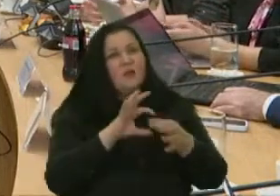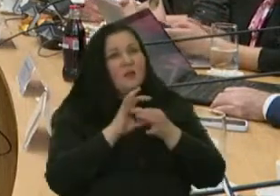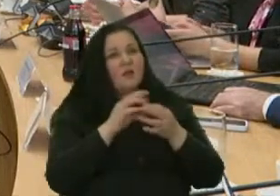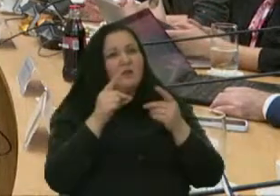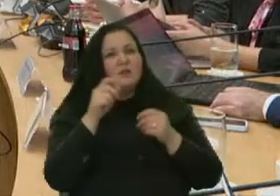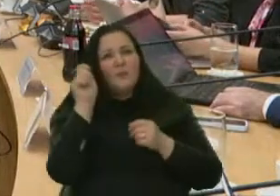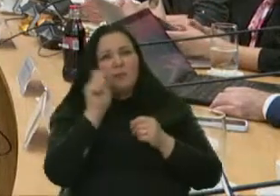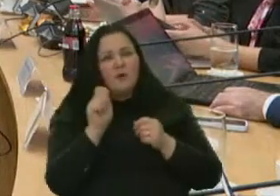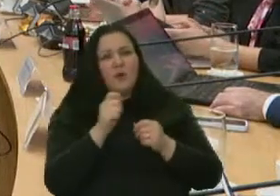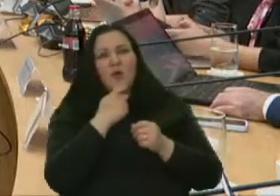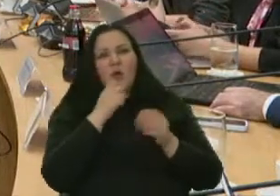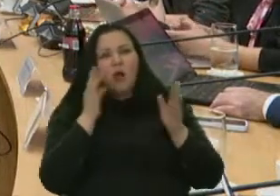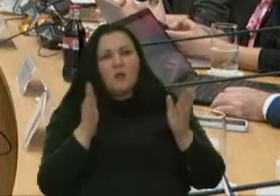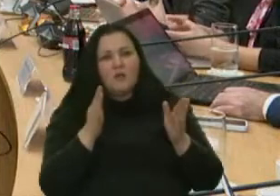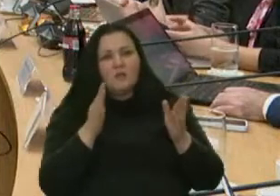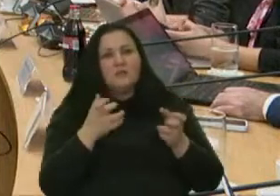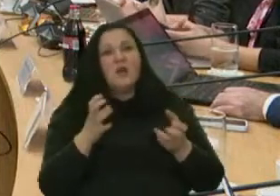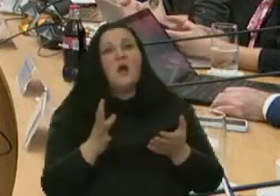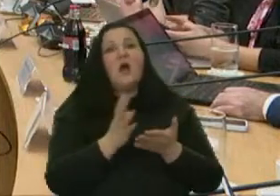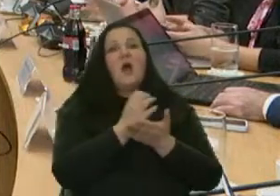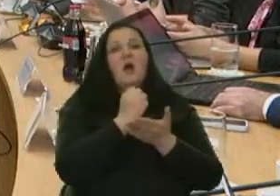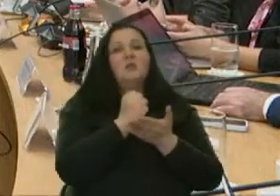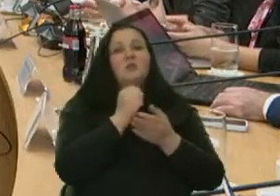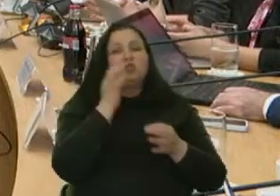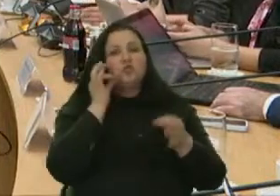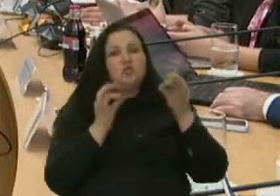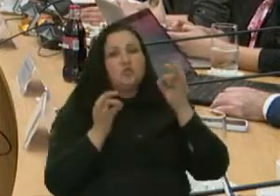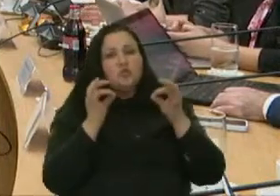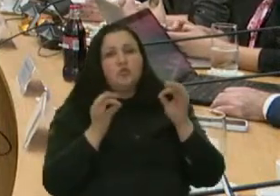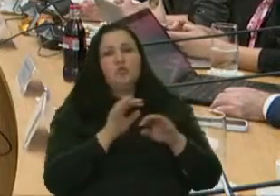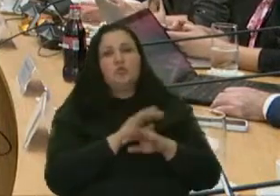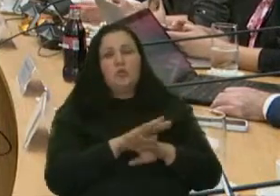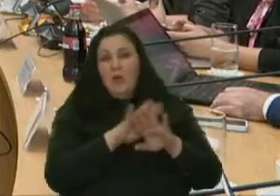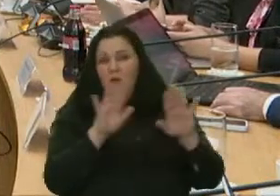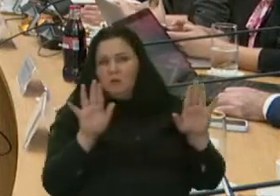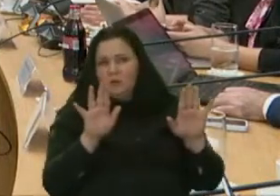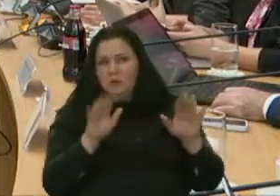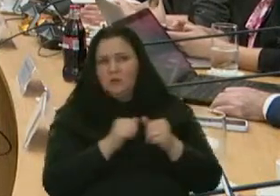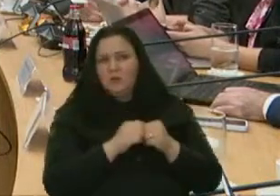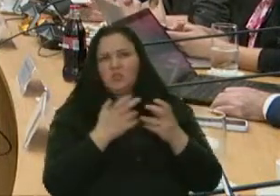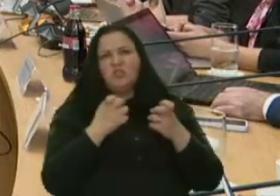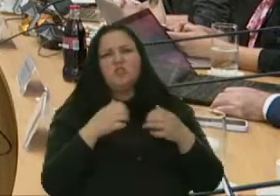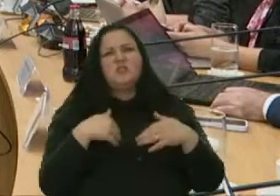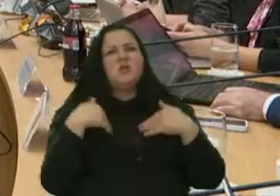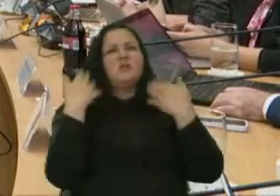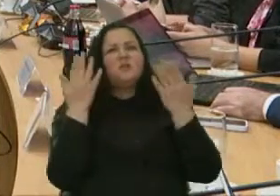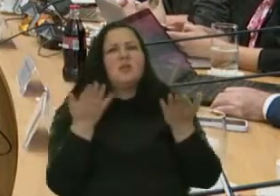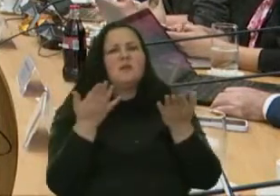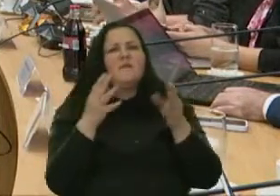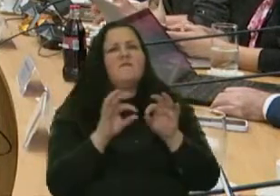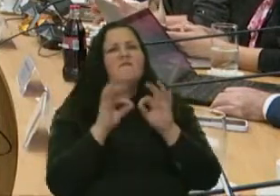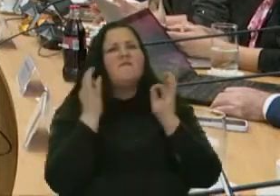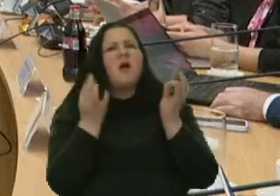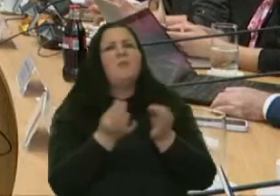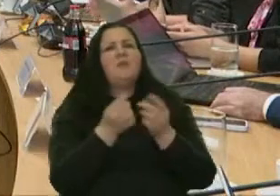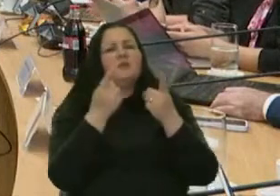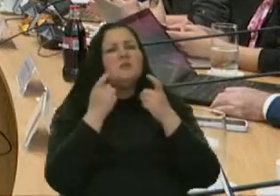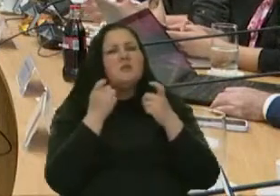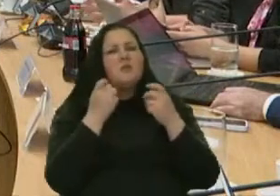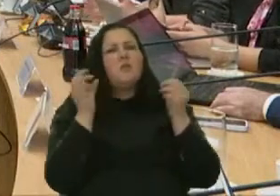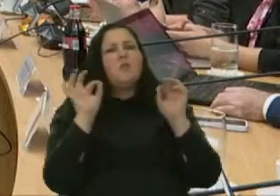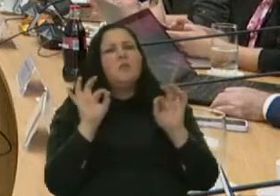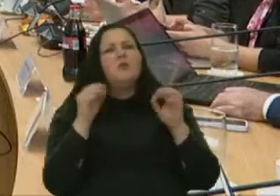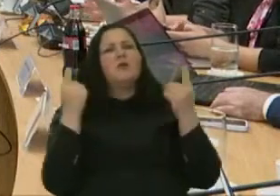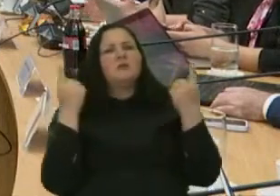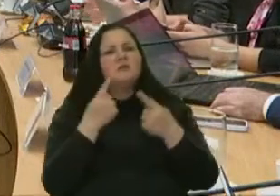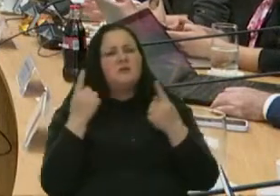acest proiect anul acesta să adoptăm studiul de fezabilitate ce să transmitem familiilor din Bună ziua care